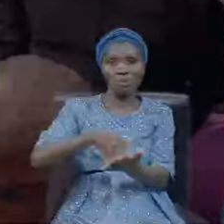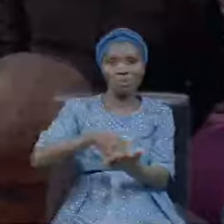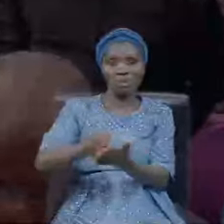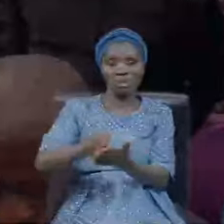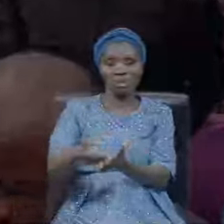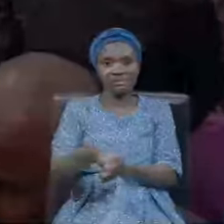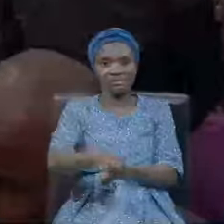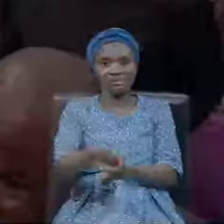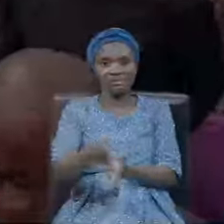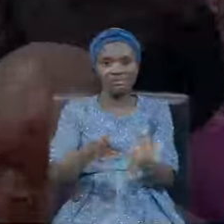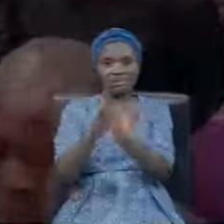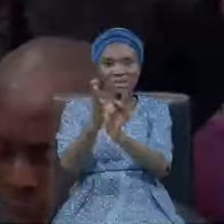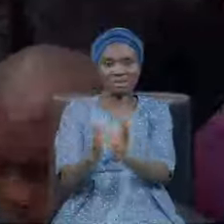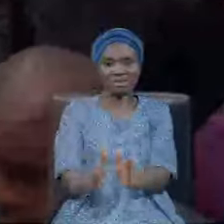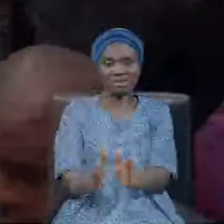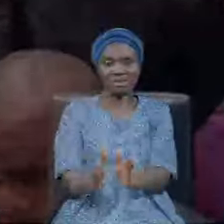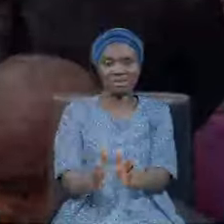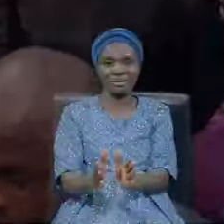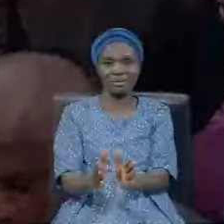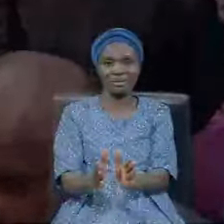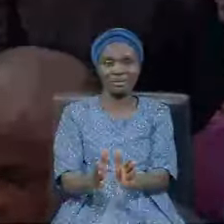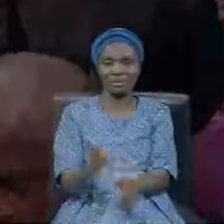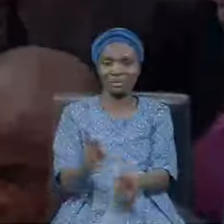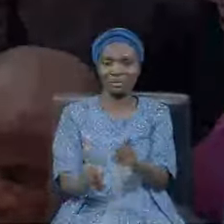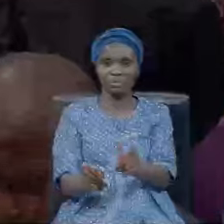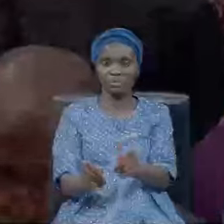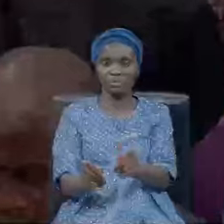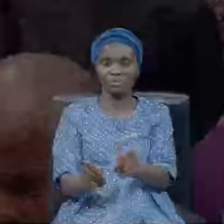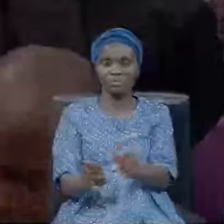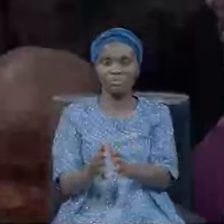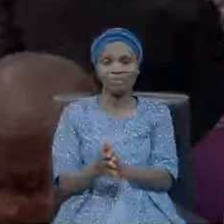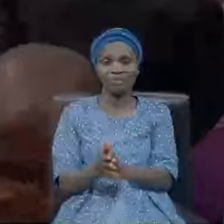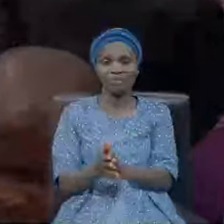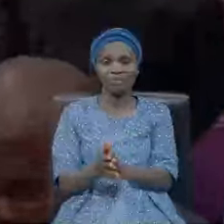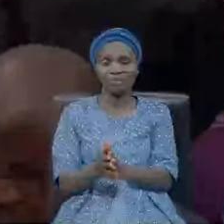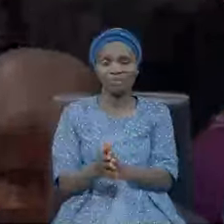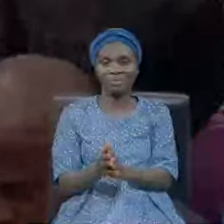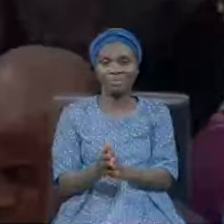Lorsque ces gens du monde, les chrétiens nominaux,